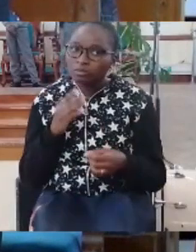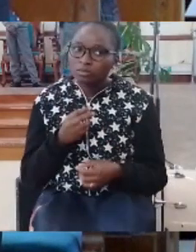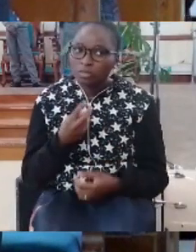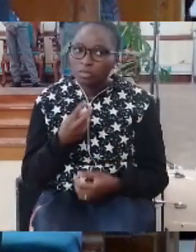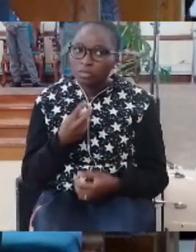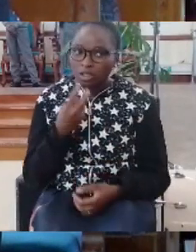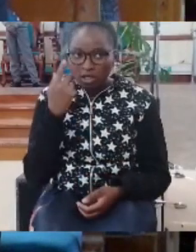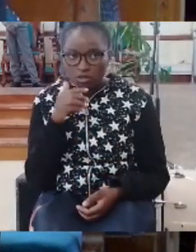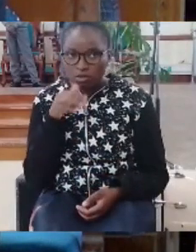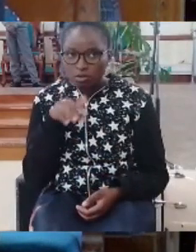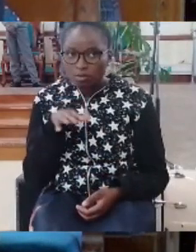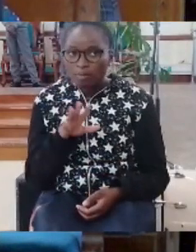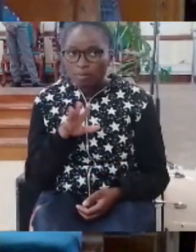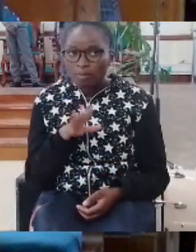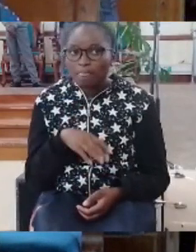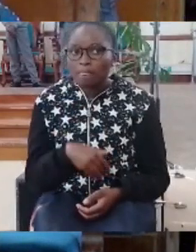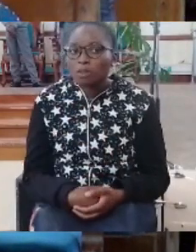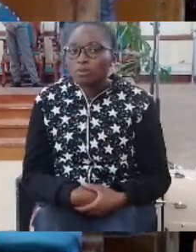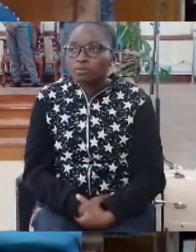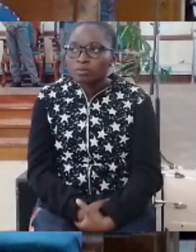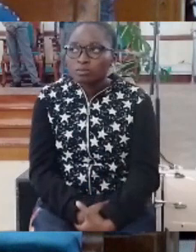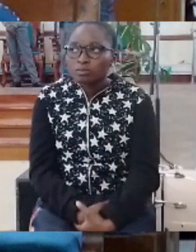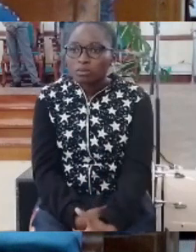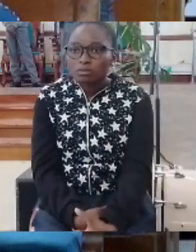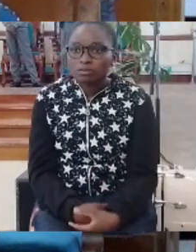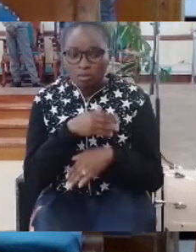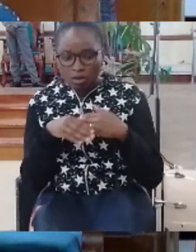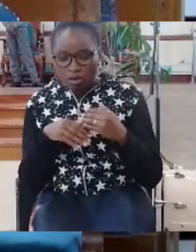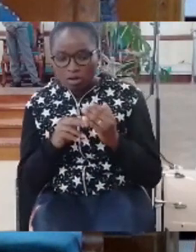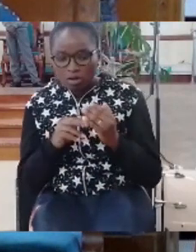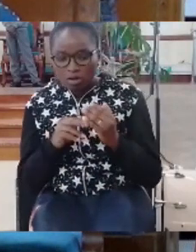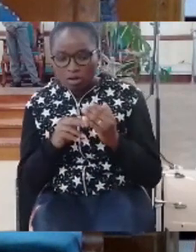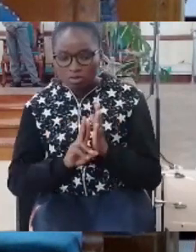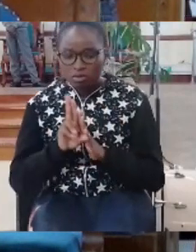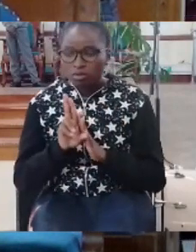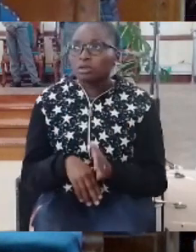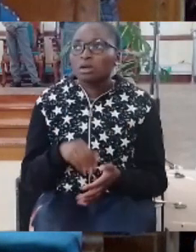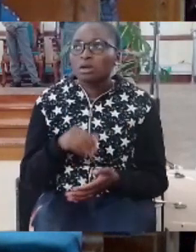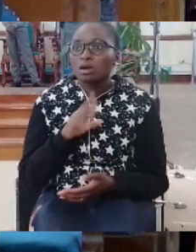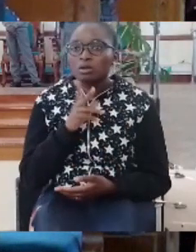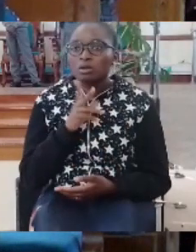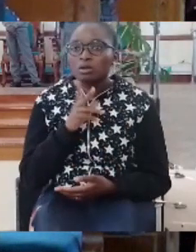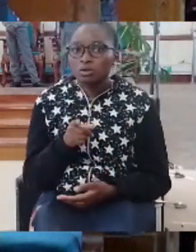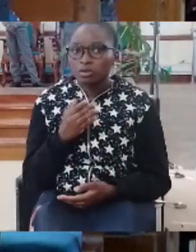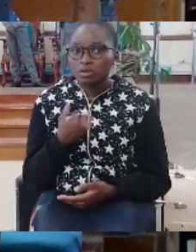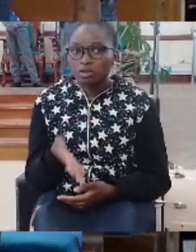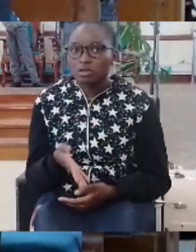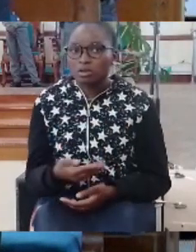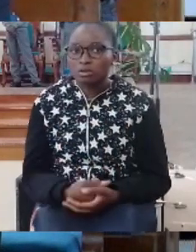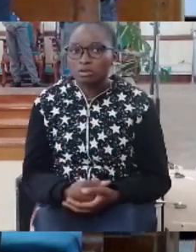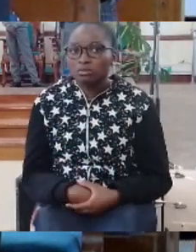nigetha wone Jesu akigera iguru wondo ucio raguthenia. Are you there? We take